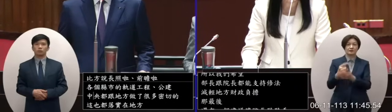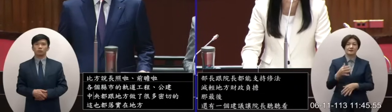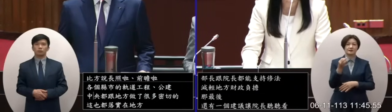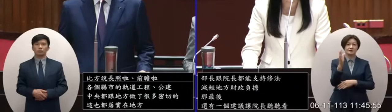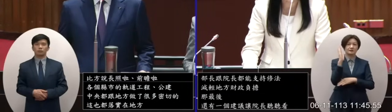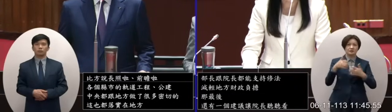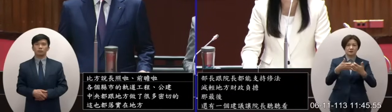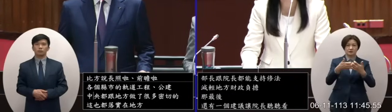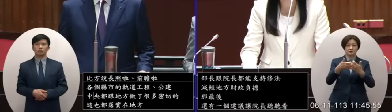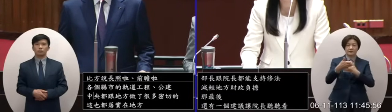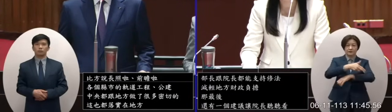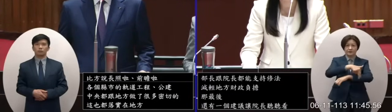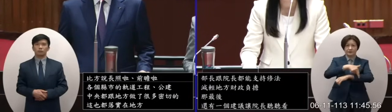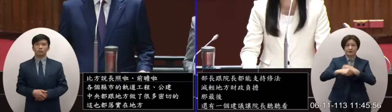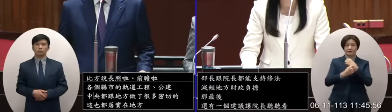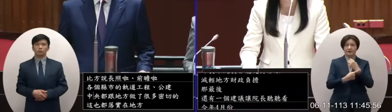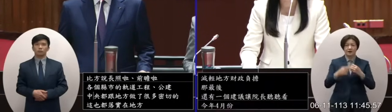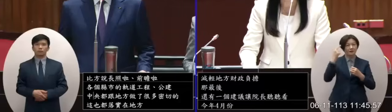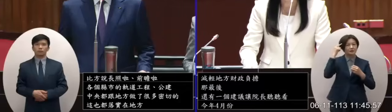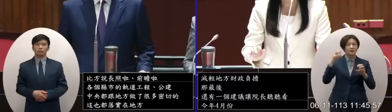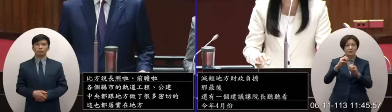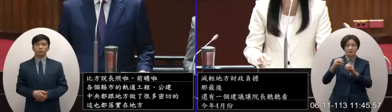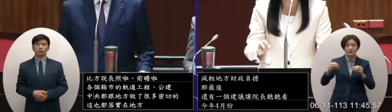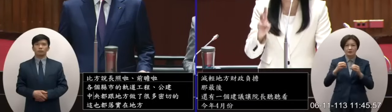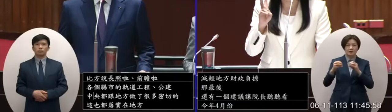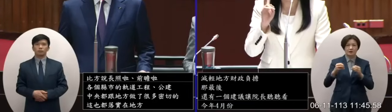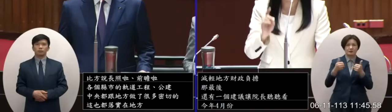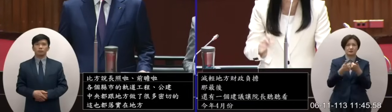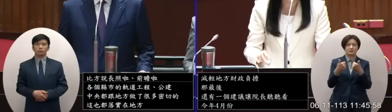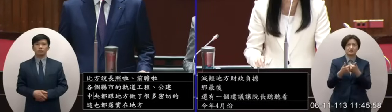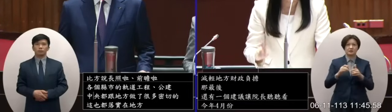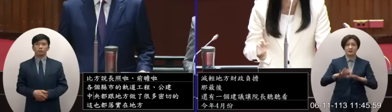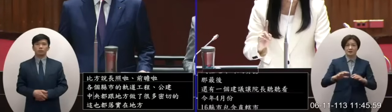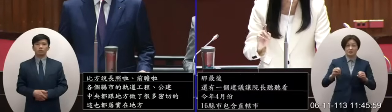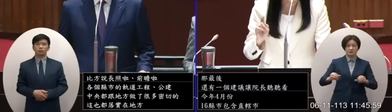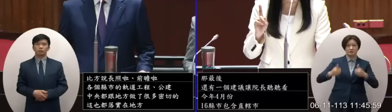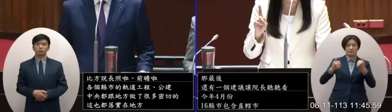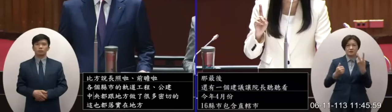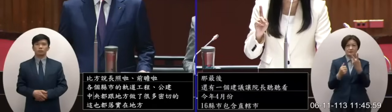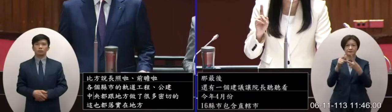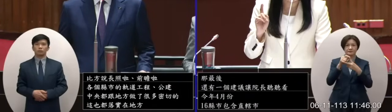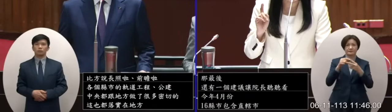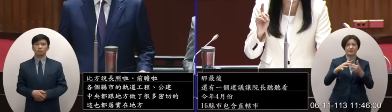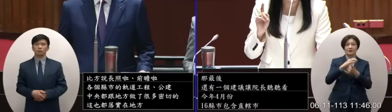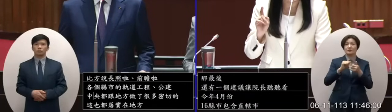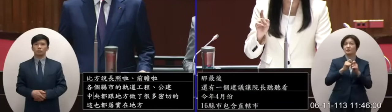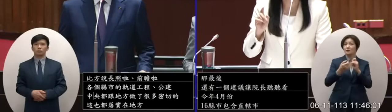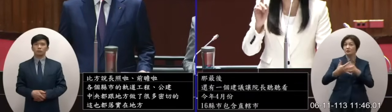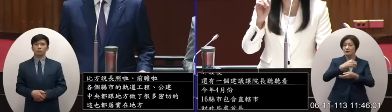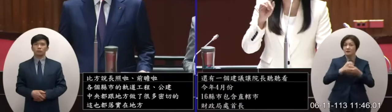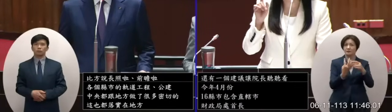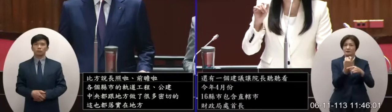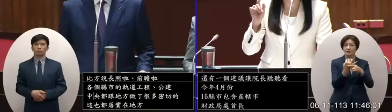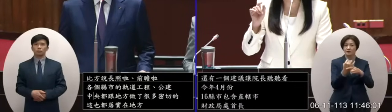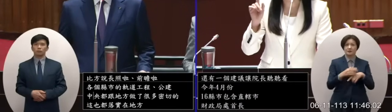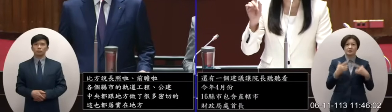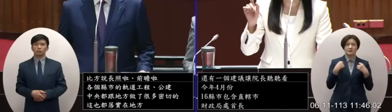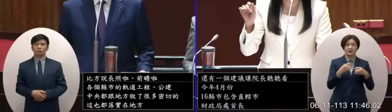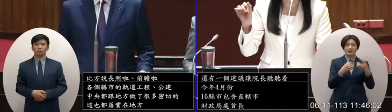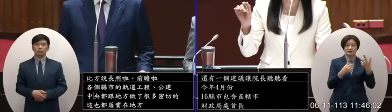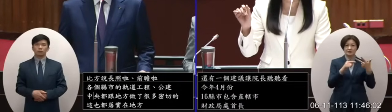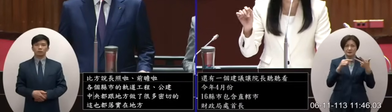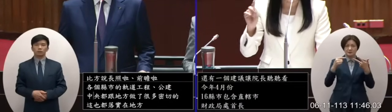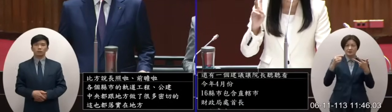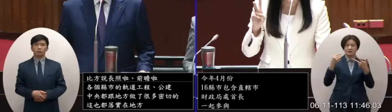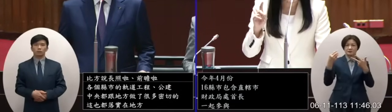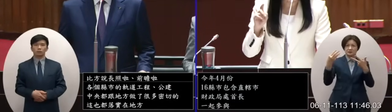收支划分法修正案的共识会议。在一个会议当中有两个共识，第一个全国税收的这个比例，他们希望从7:3